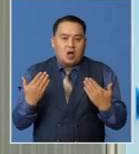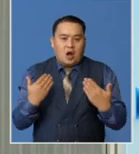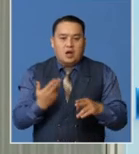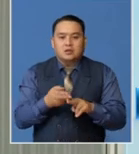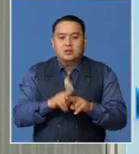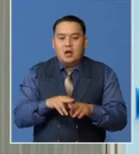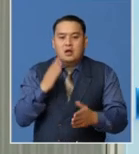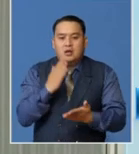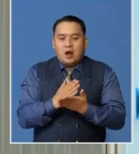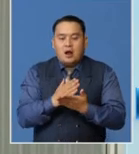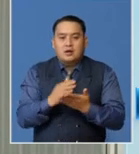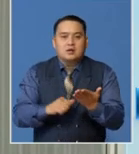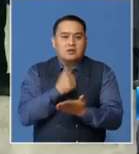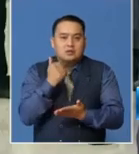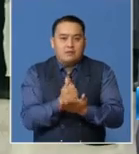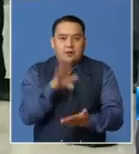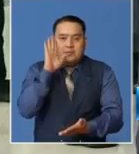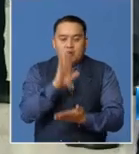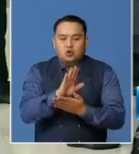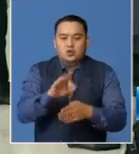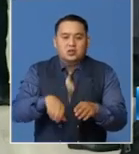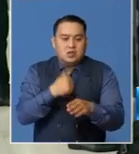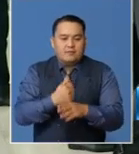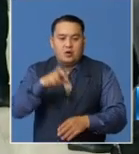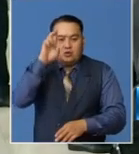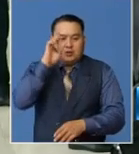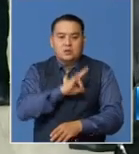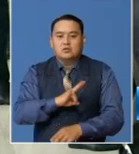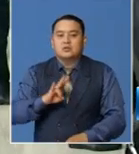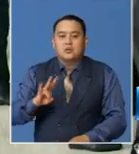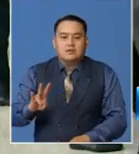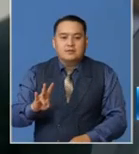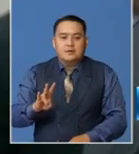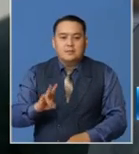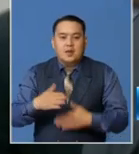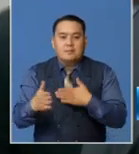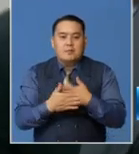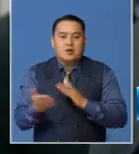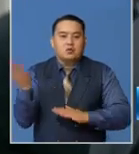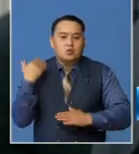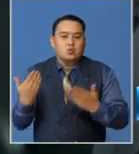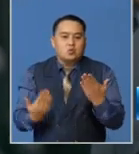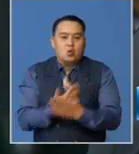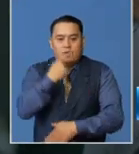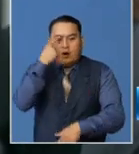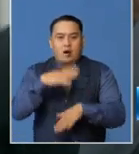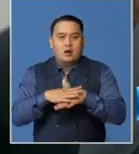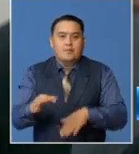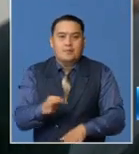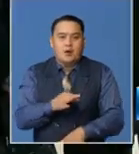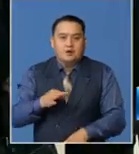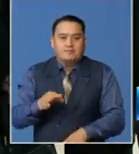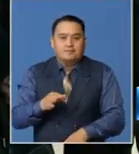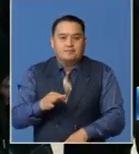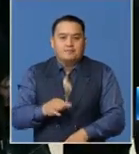это и являлось одним из основных поручений главы государства нурсултана назарбаева перед тогда еще новым акимом области amman aqaba